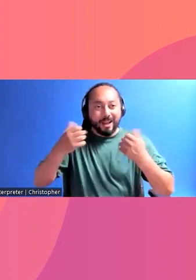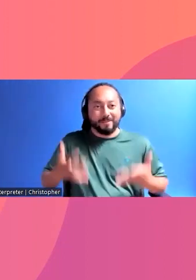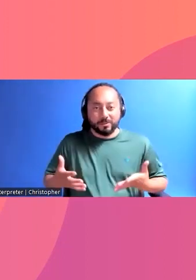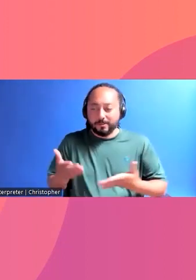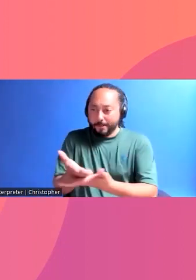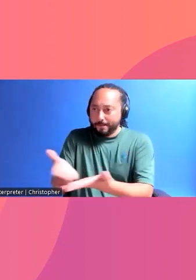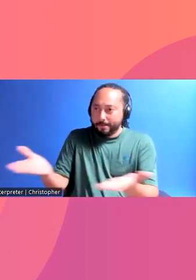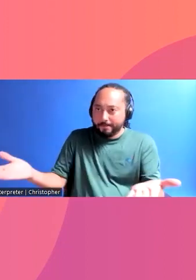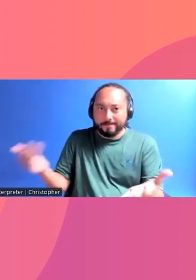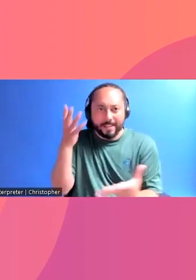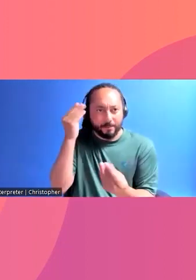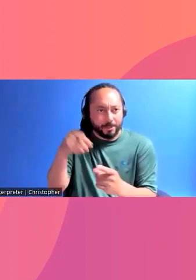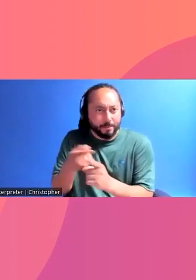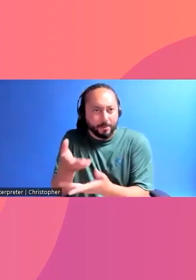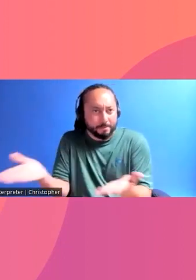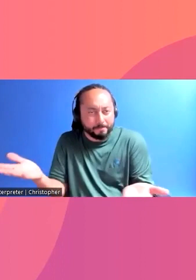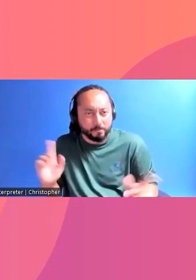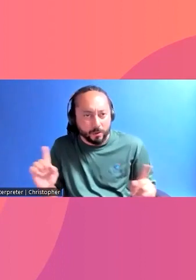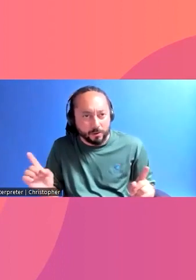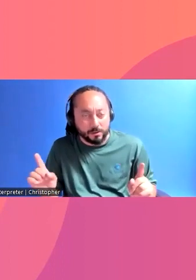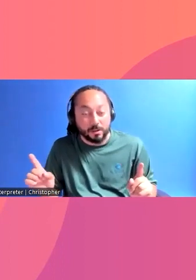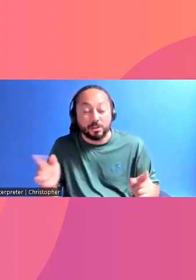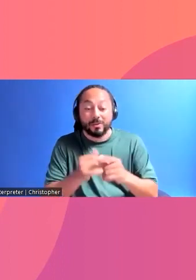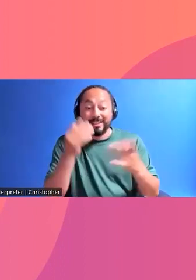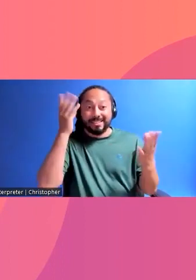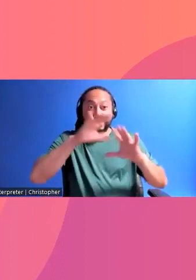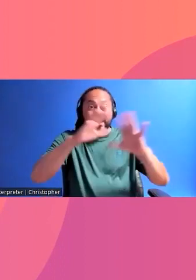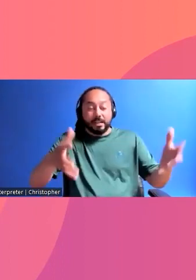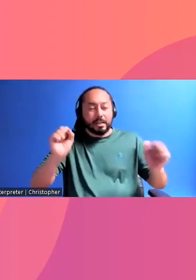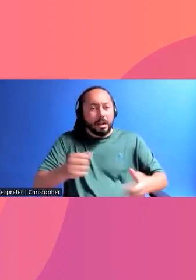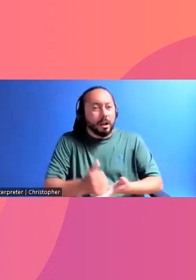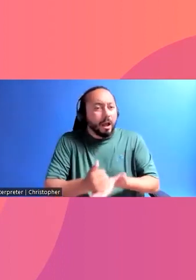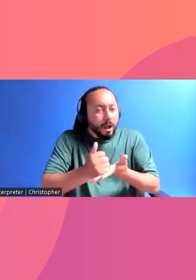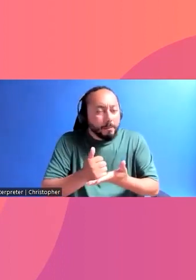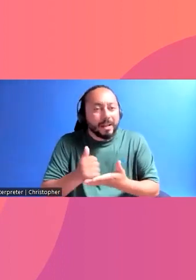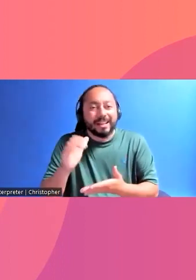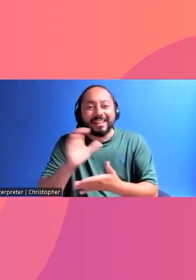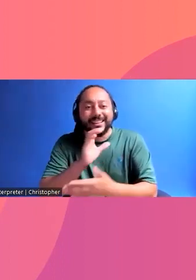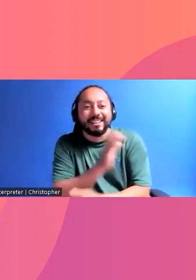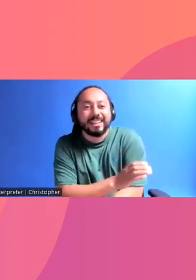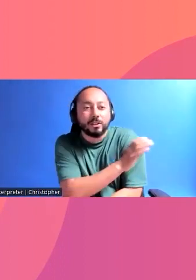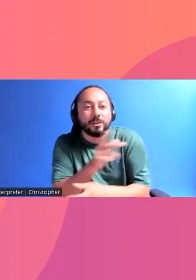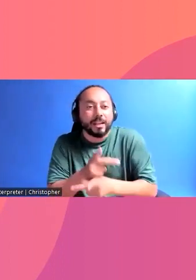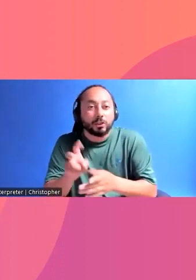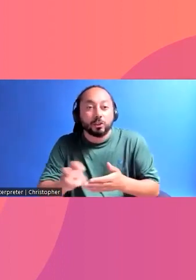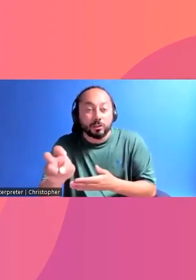portant exclusivement sur les personnes noires ayant survécu de la violence.